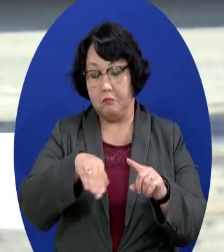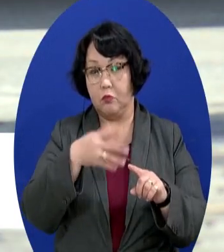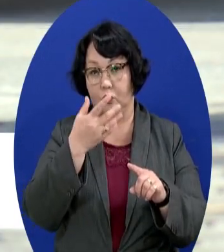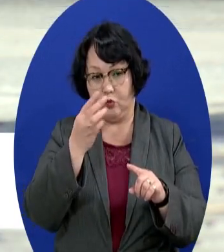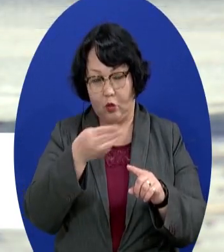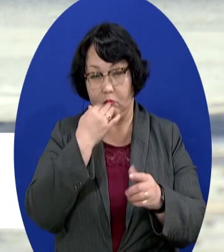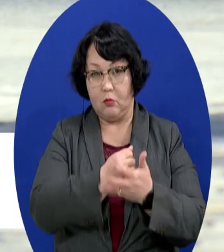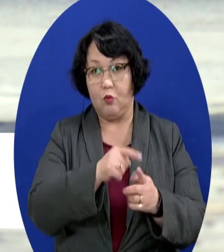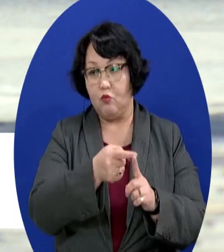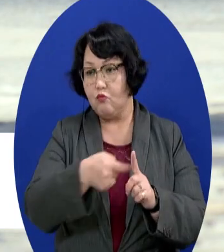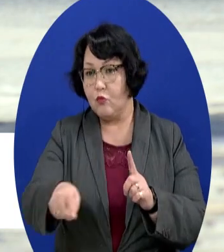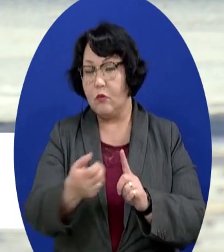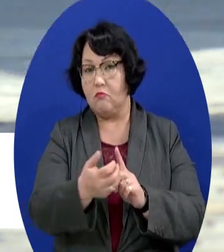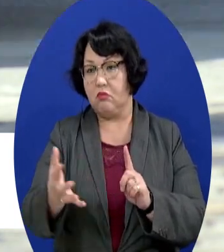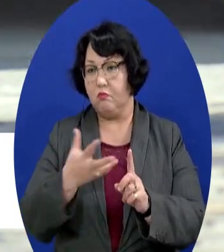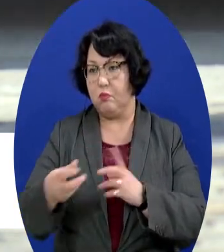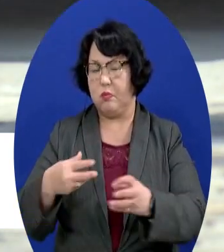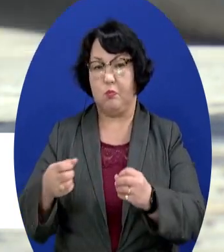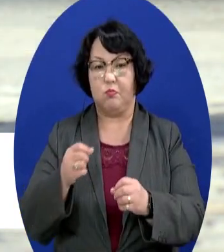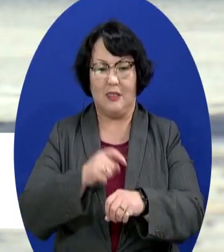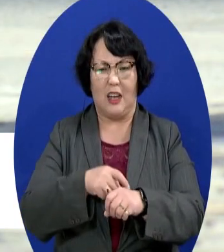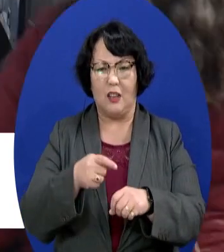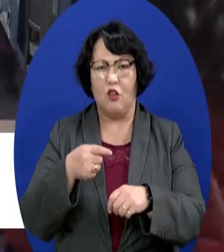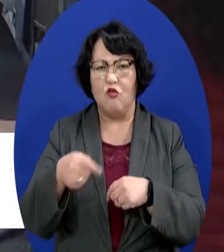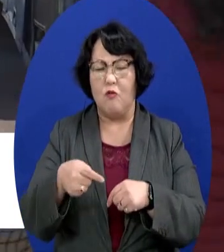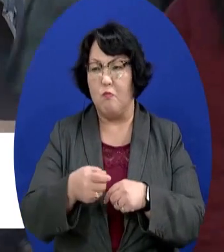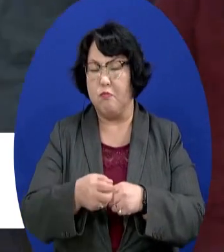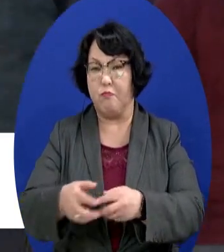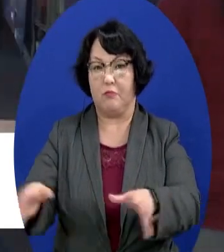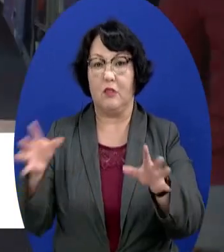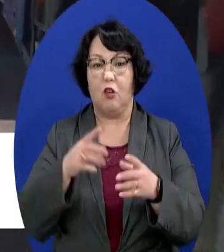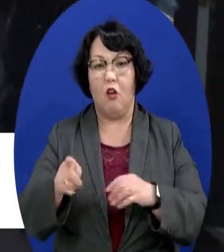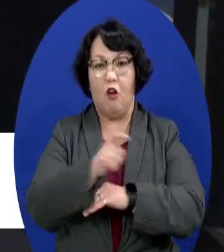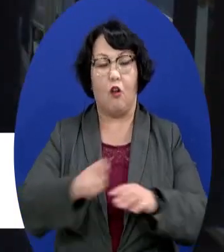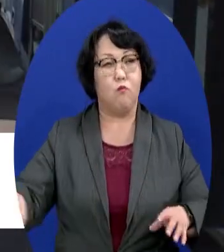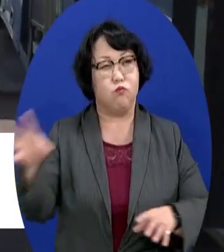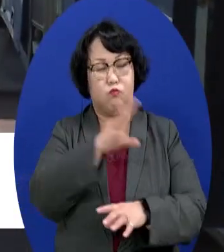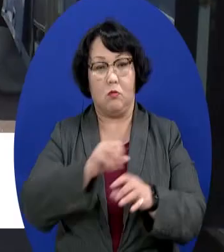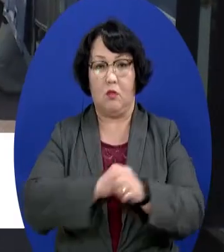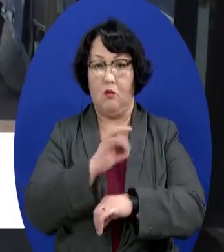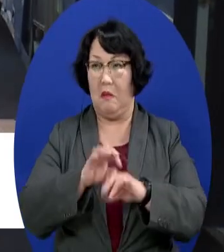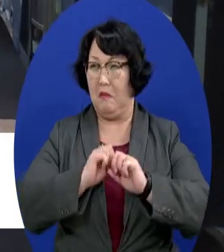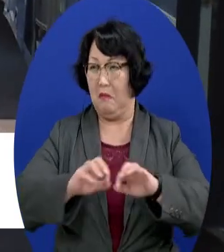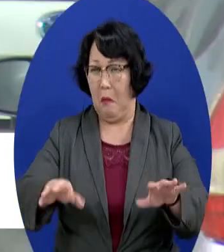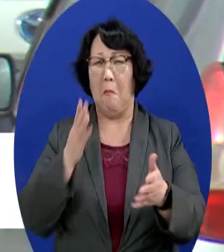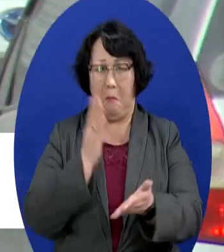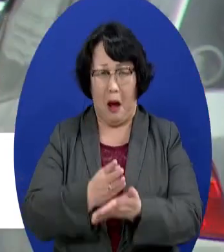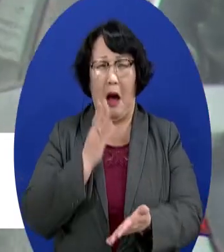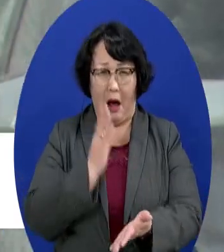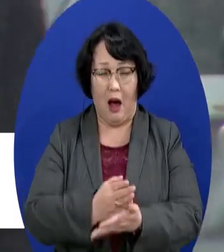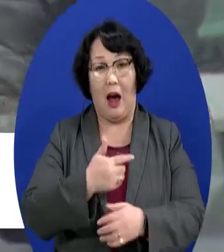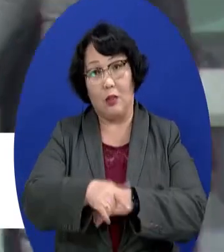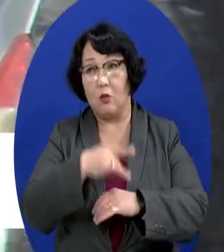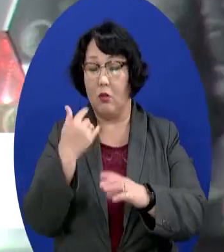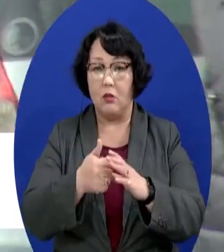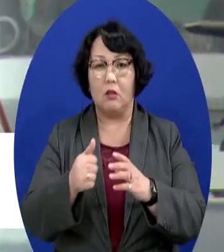байна. Энэ нь халдвар авах эрсдэл улам ойртож байгаагийн тод жишээ юм а. Нийслэлийн бүх хороод эрсдэлт бүс учраас гадуур зорчигдоо өөрийнхөө эрсдлээс хамгаалах зайлшгүй